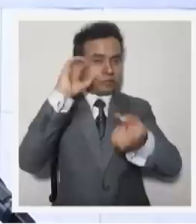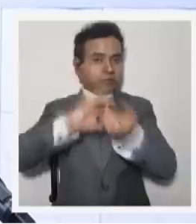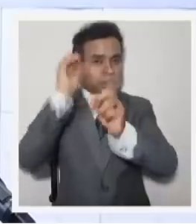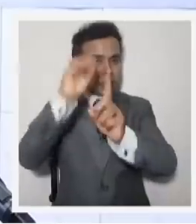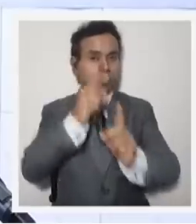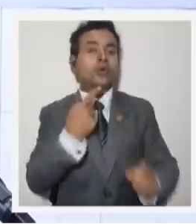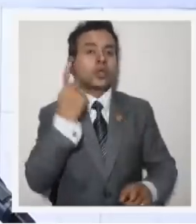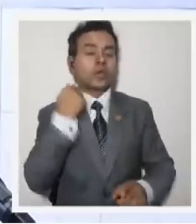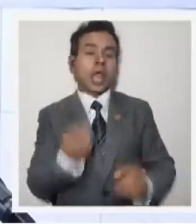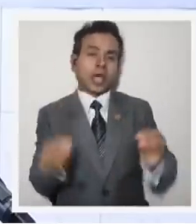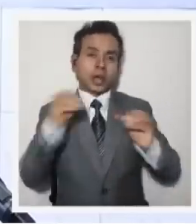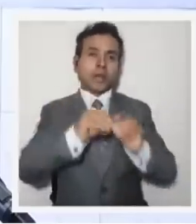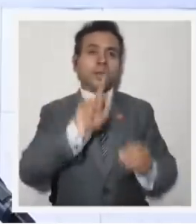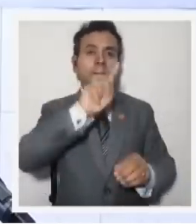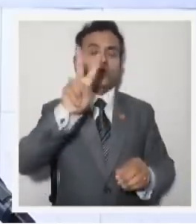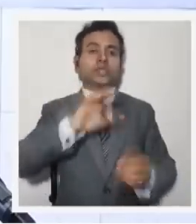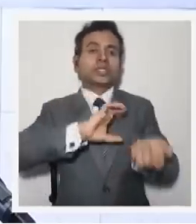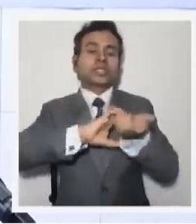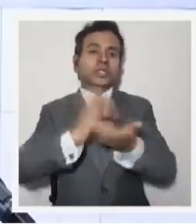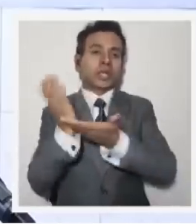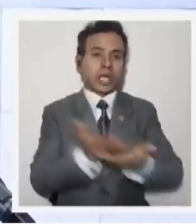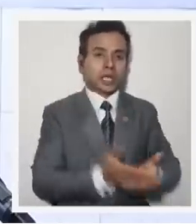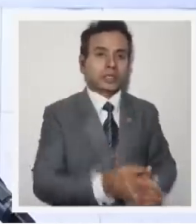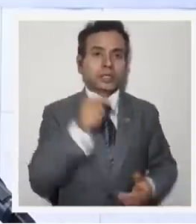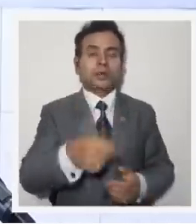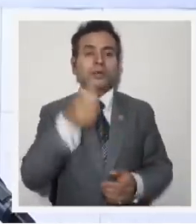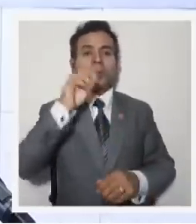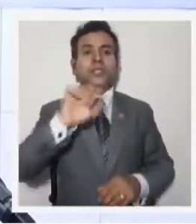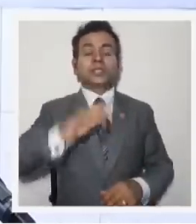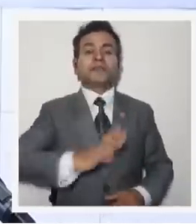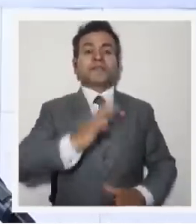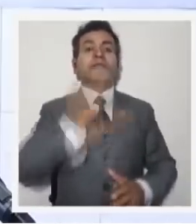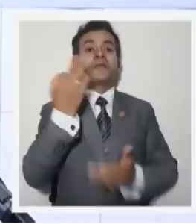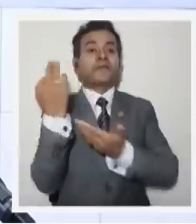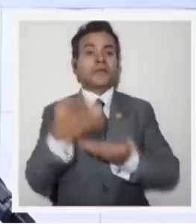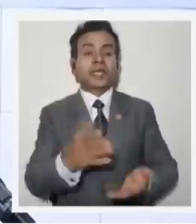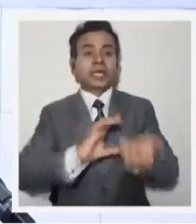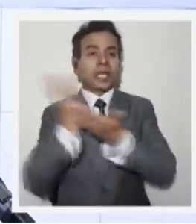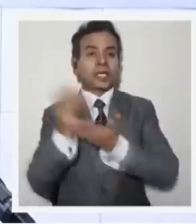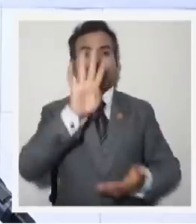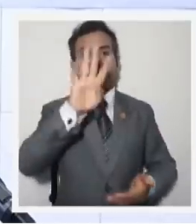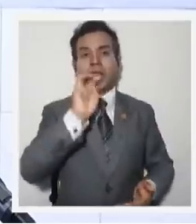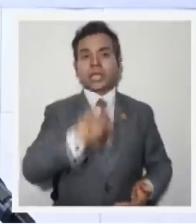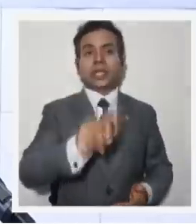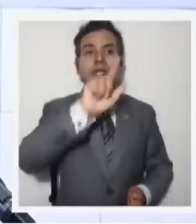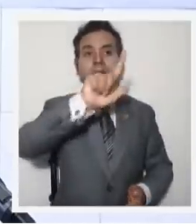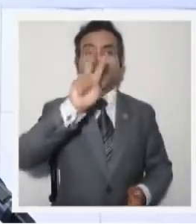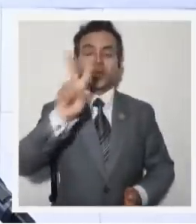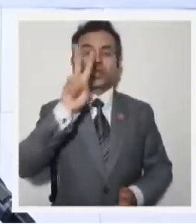15,733 জন, এবং গত 24 ঘন্টায় আরও 12 জন সংযুক্ত হয়েছেন এবং স্বেচ্ছাসেবার মাধ্যমে আরও চিকিৎসকরা সেবা দিয়ে